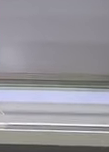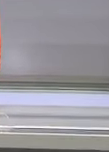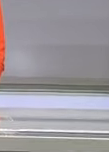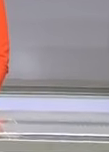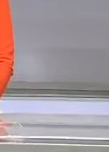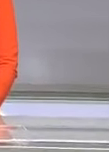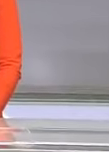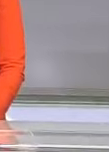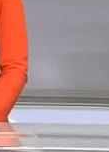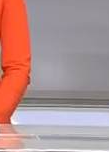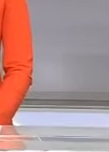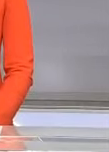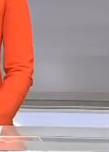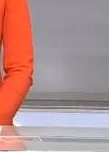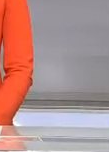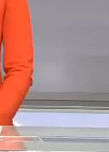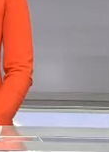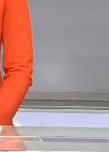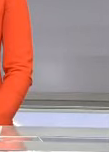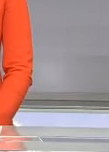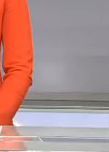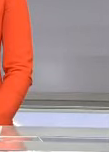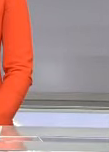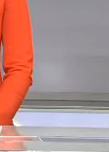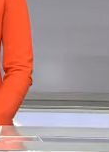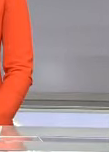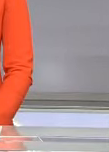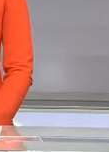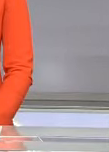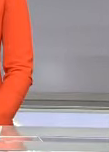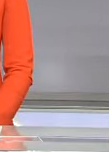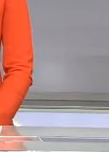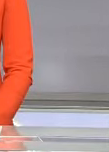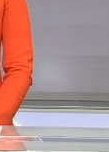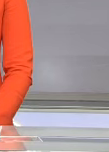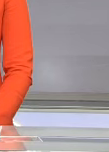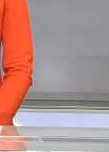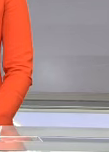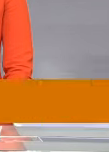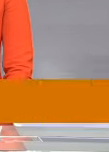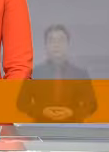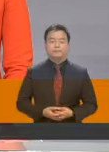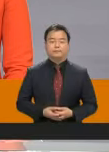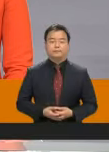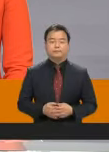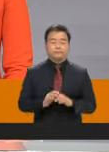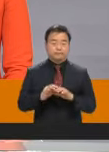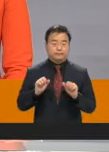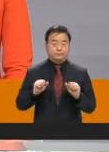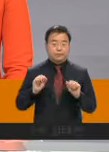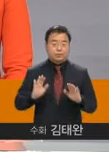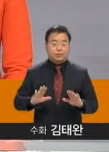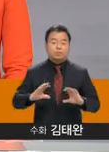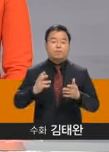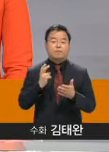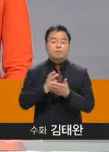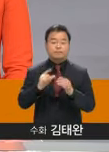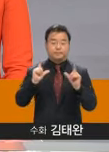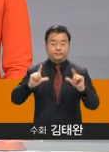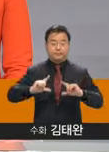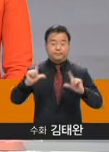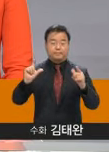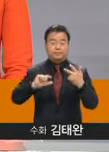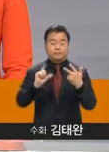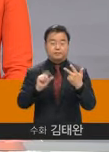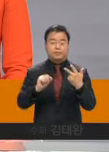시청자 여러분, 안녕하십니까? 오늘은 67번째 제헌절입니다. 국민의 권리를 보장하고 또 나라를 운영하는